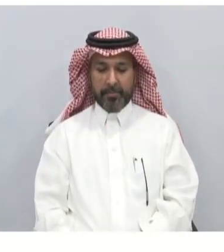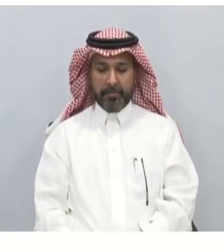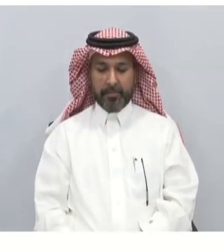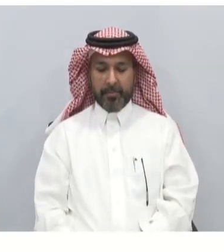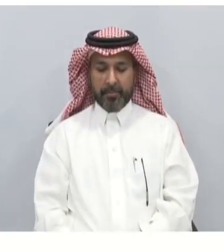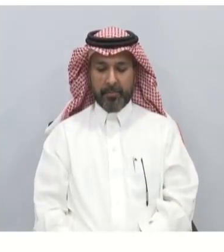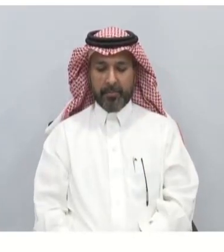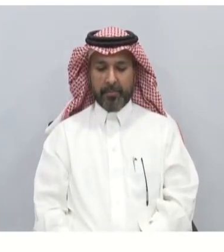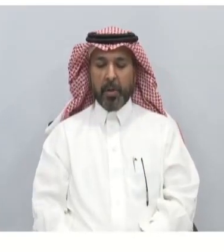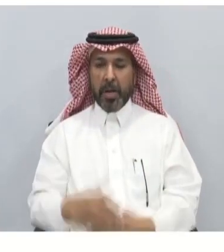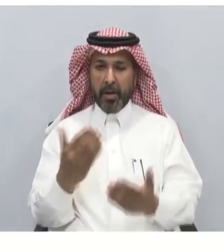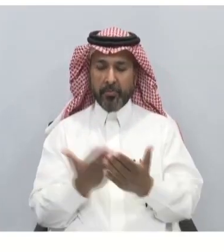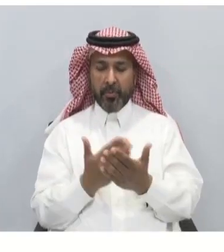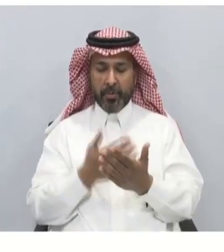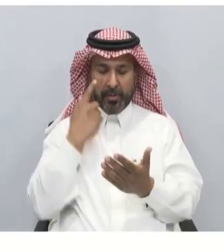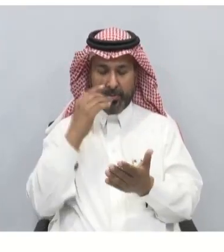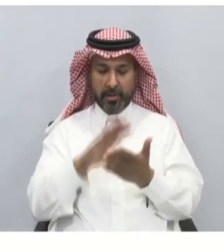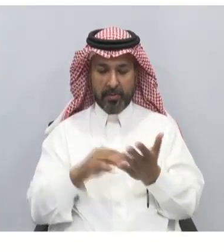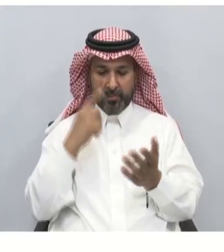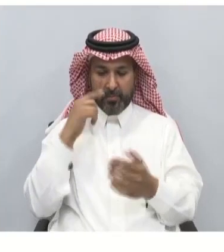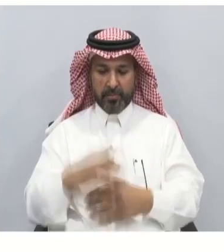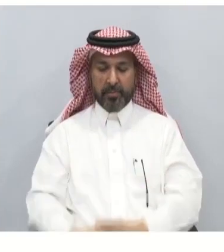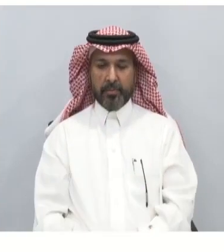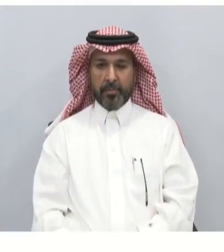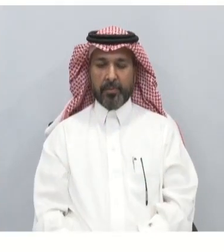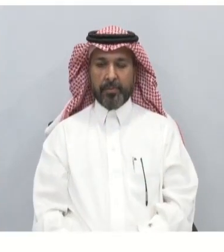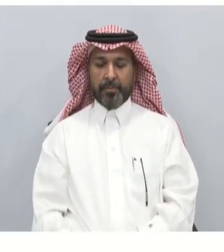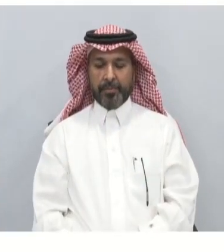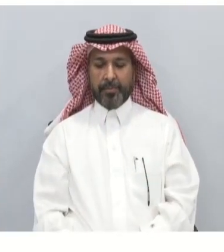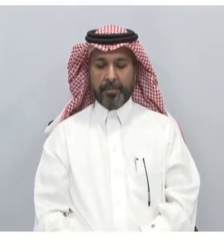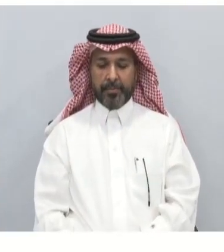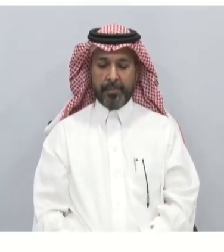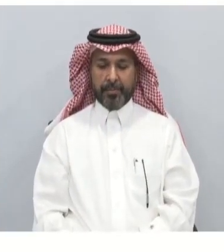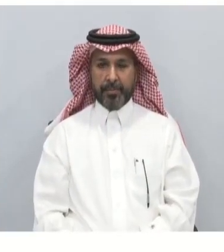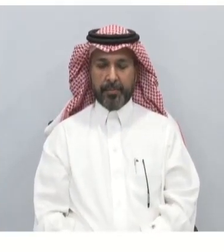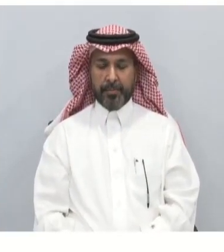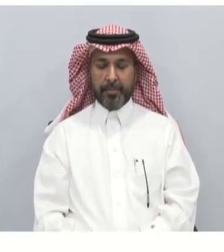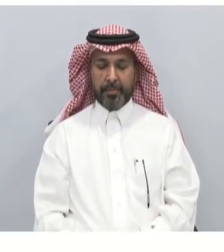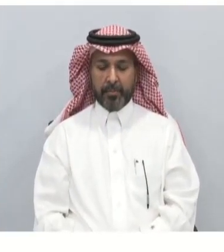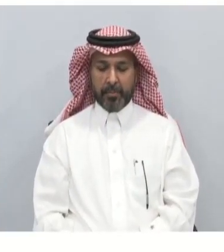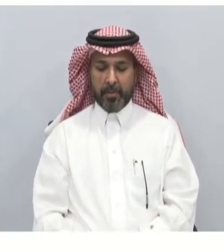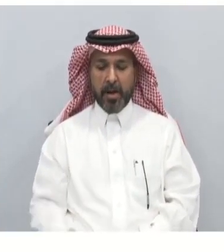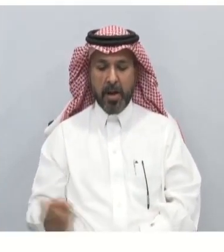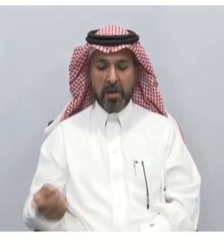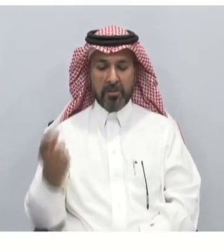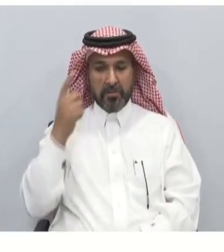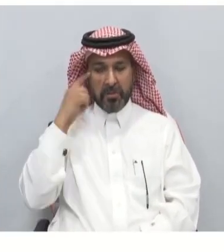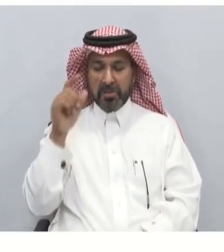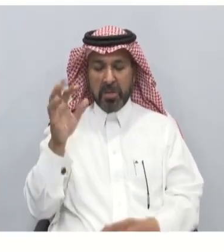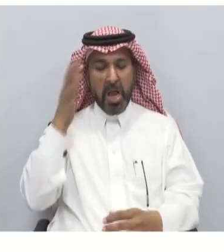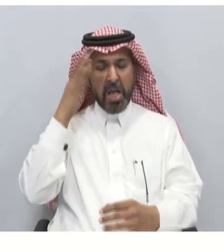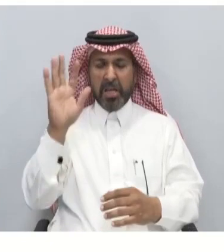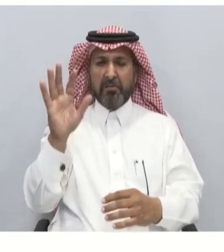مثل كل دالة ما يأتي بيانيا، نضع 0 1 2 3، طبعا نحط أي أعداد نحن نريد، 0 1 2 3 وما إلى